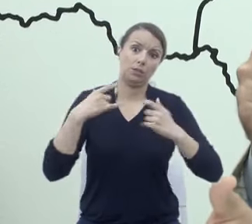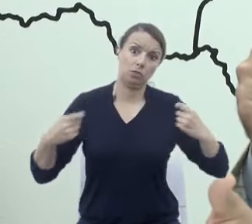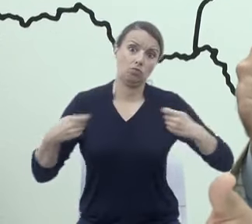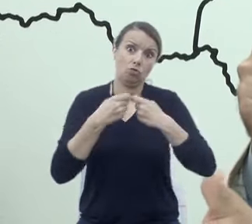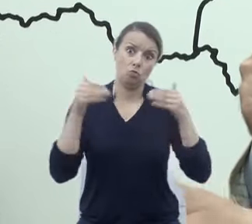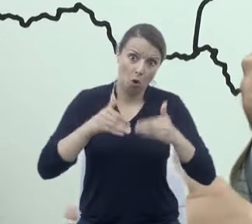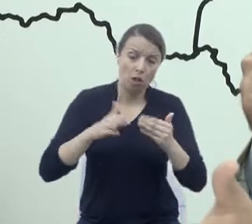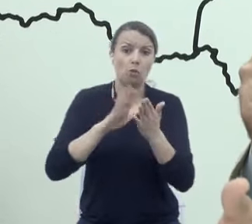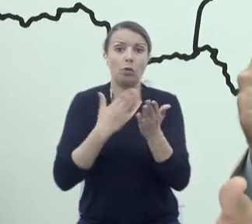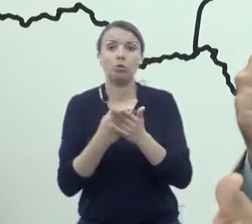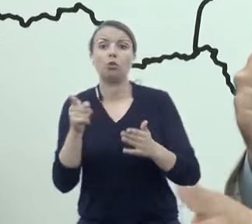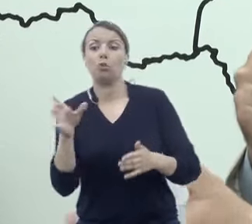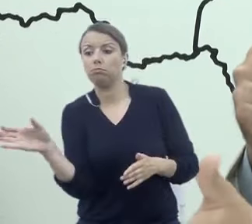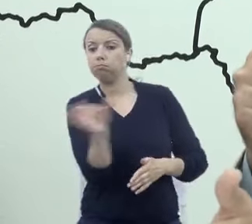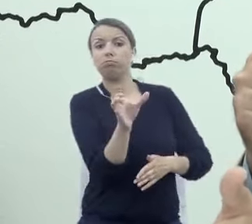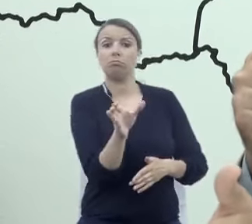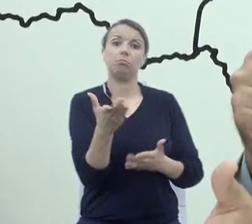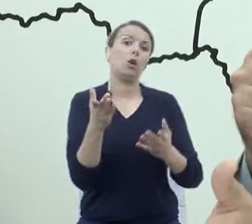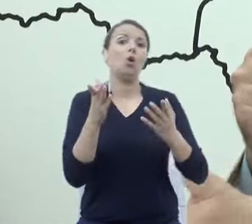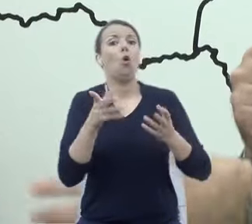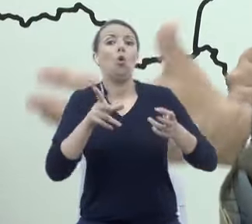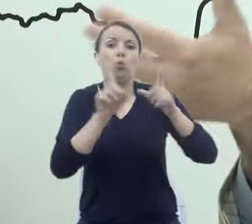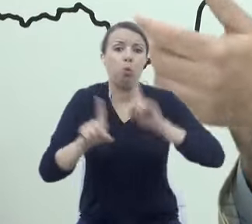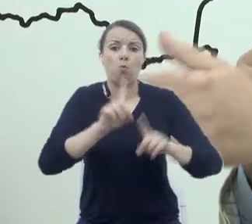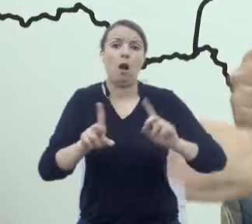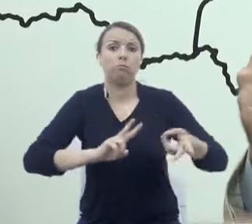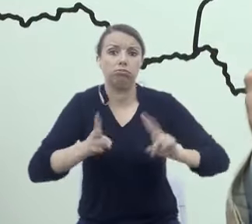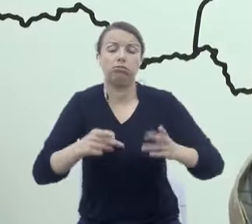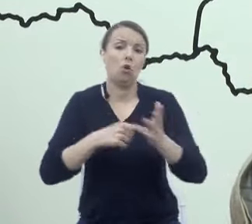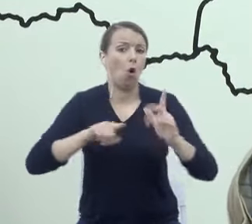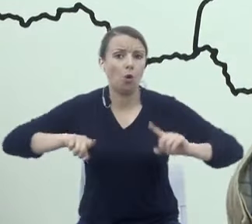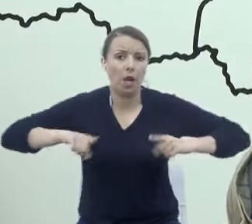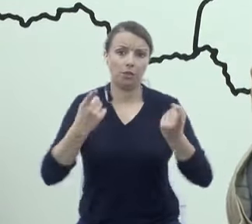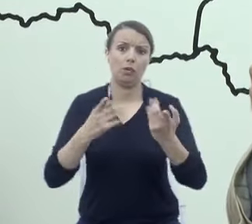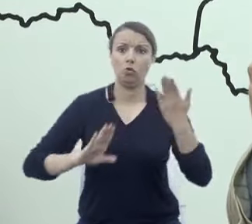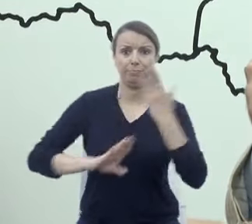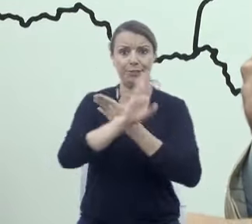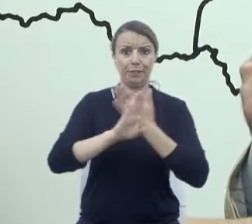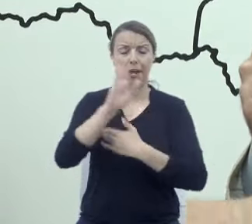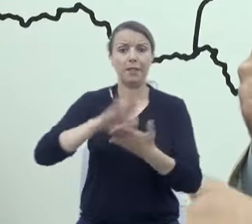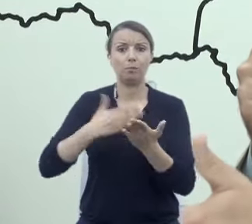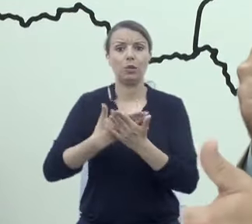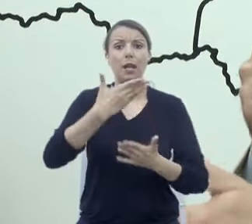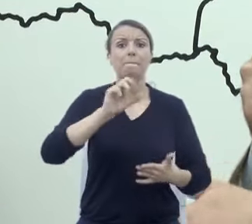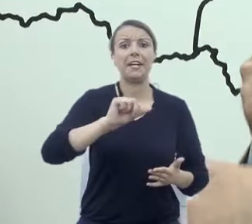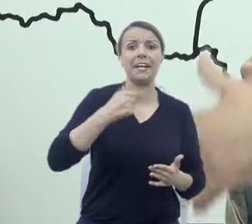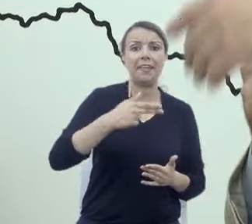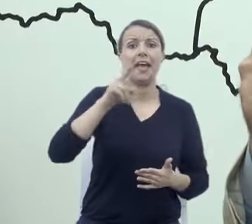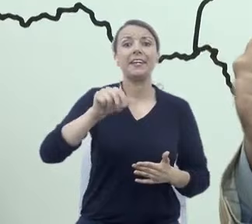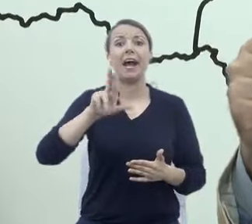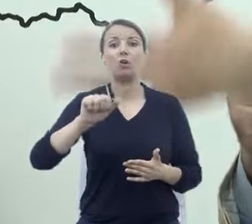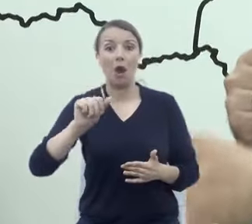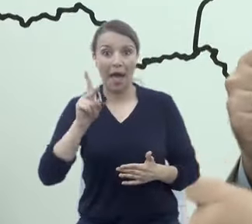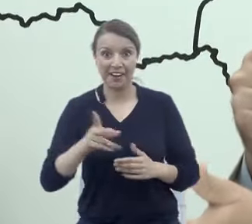tłumaczy, organizatorów, przedstawicieli. Tu padają nazwiska Mariana Karolaka, który